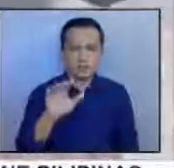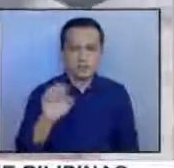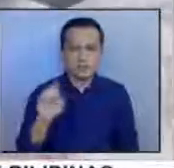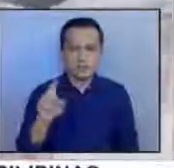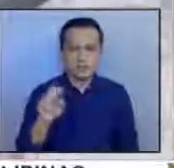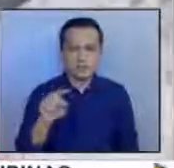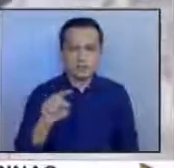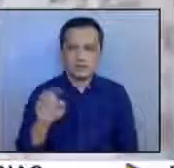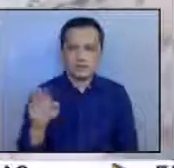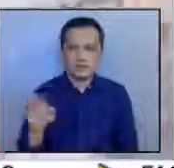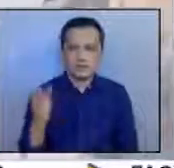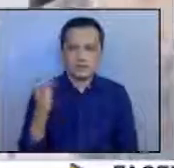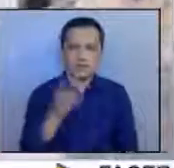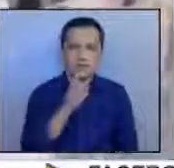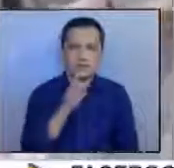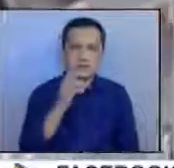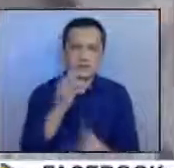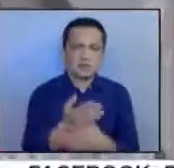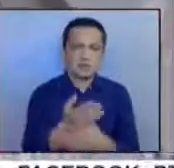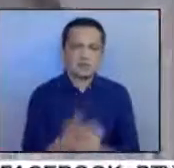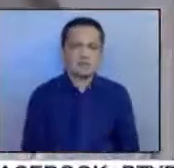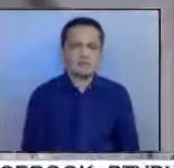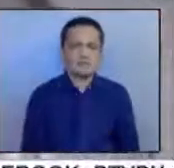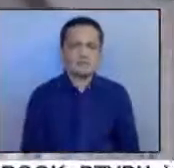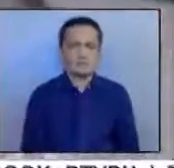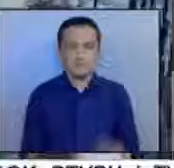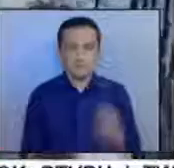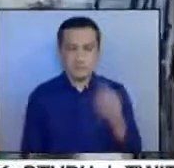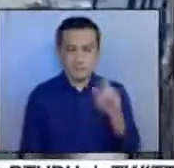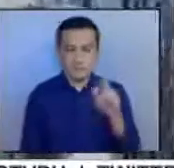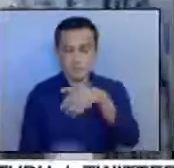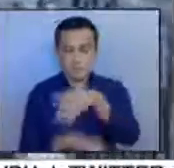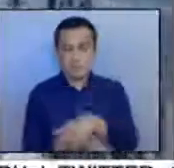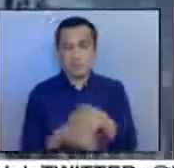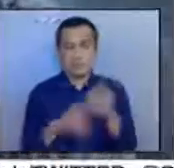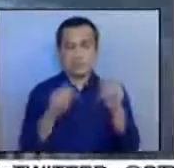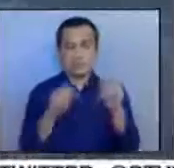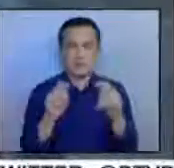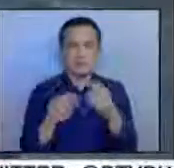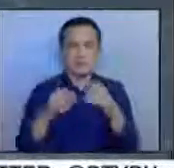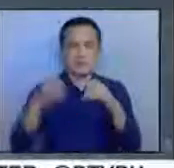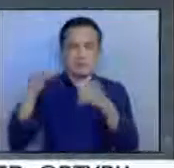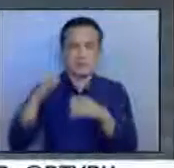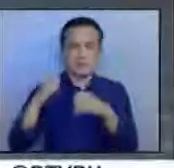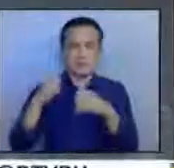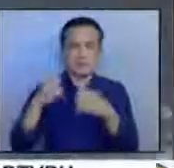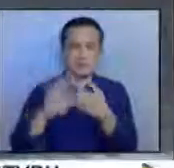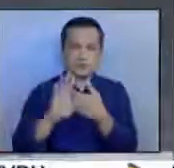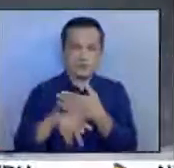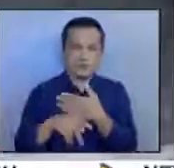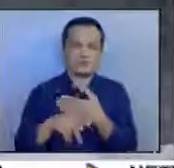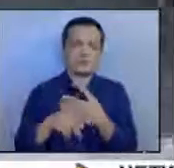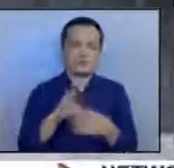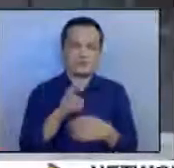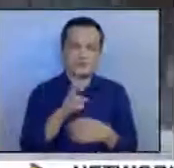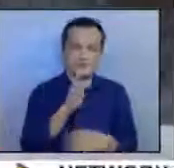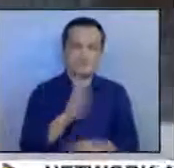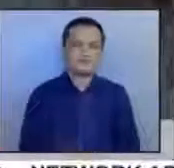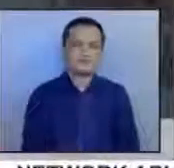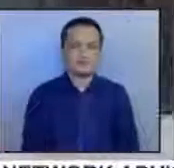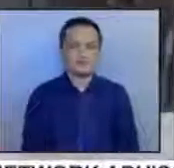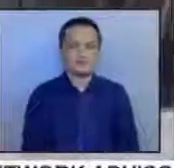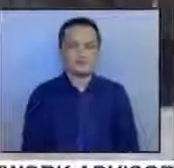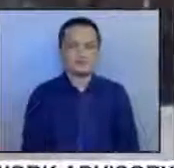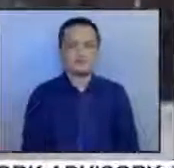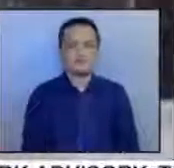ang water interruption at bandang 11 p.m. ng Sabado inaasahang matatapos ang pagsasaayos sa tubo.